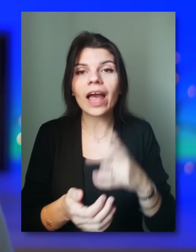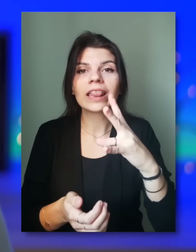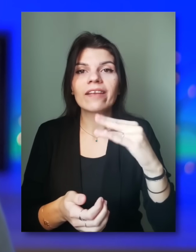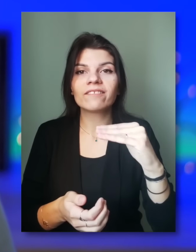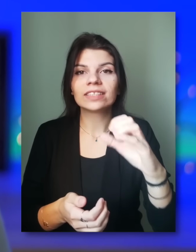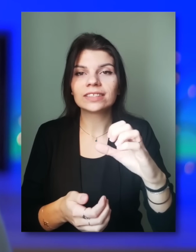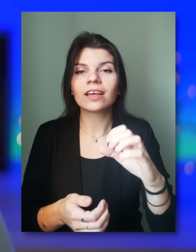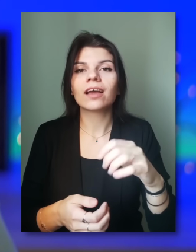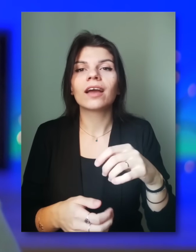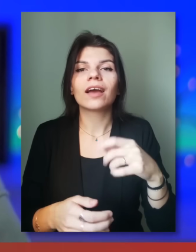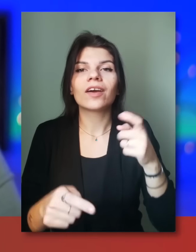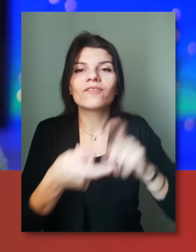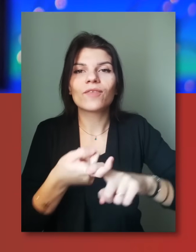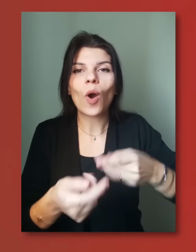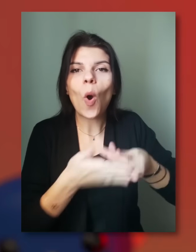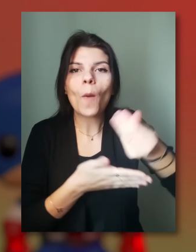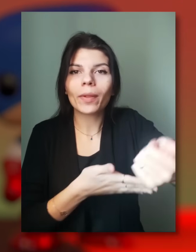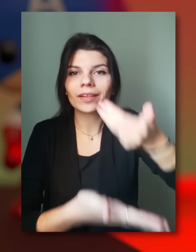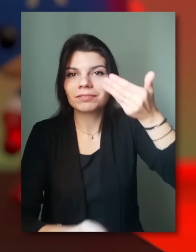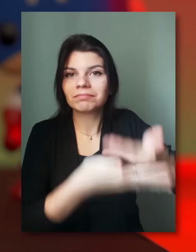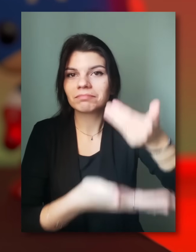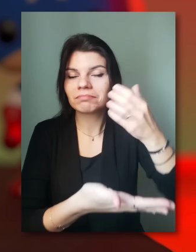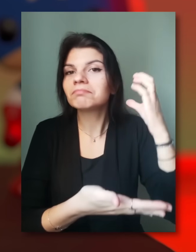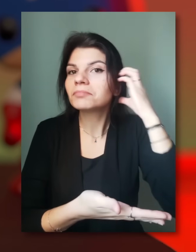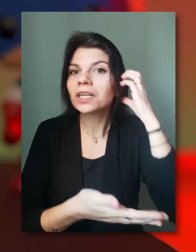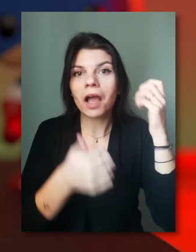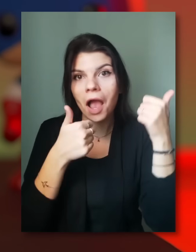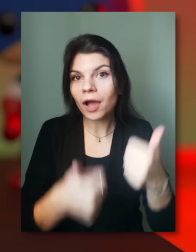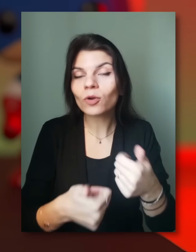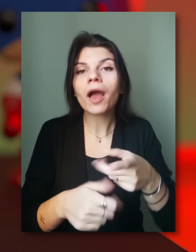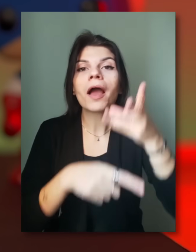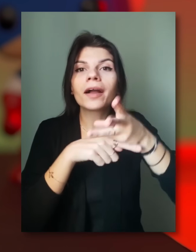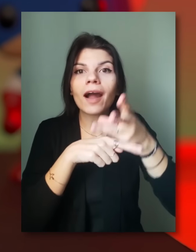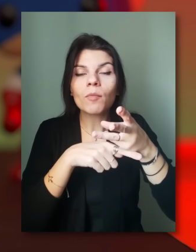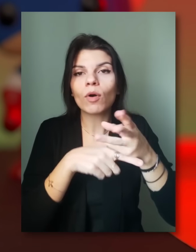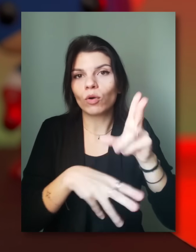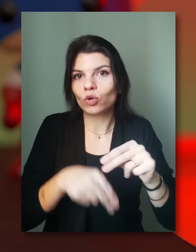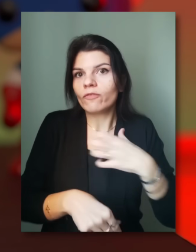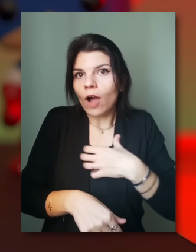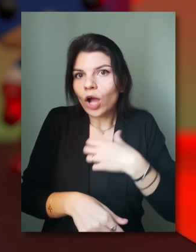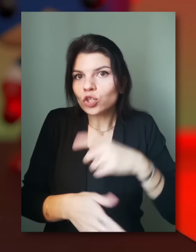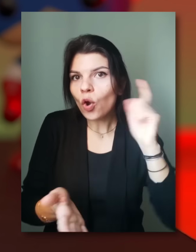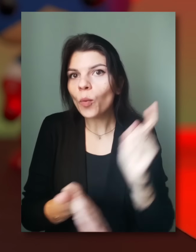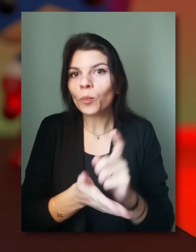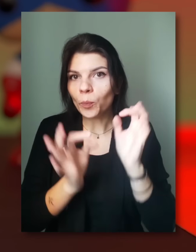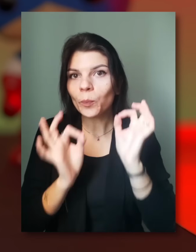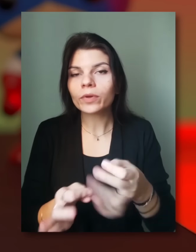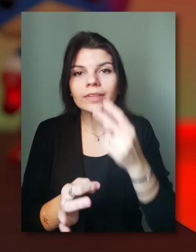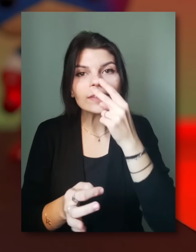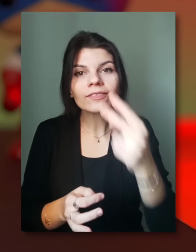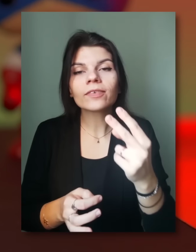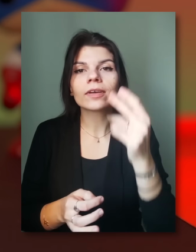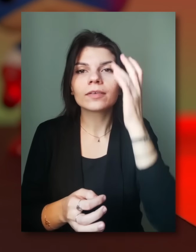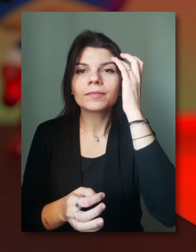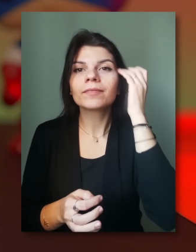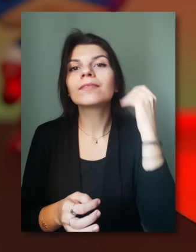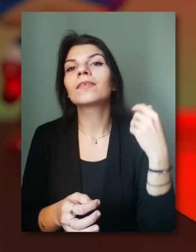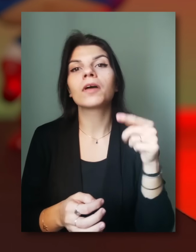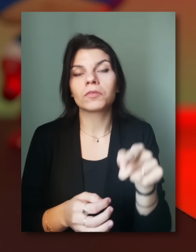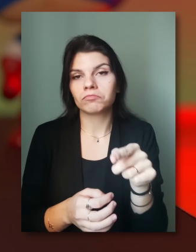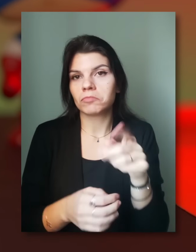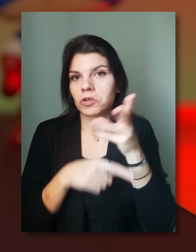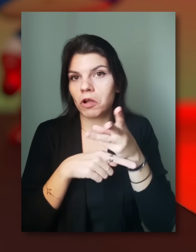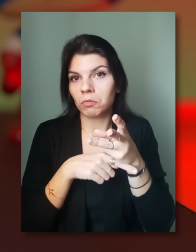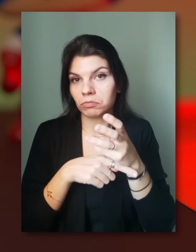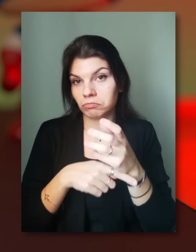підтримкуGooglePay.Інарешті, вартозвернутиувагунакамери.Це ненайважливішев ігровомусмартфоні,алеNubiaNeo